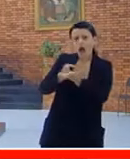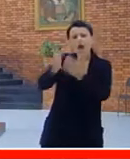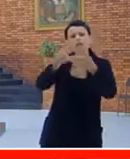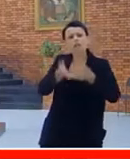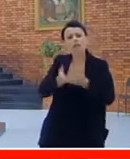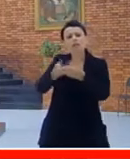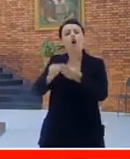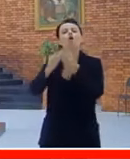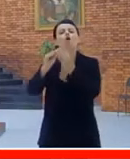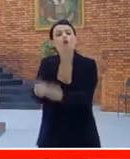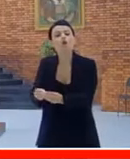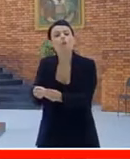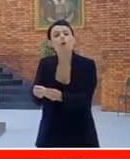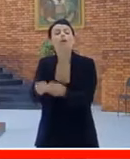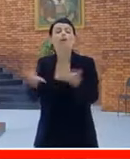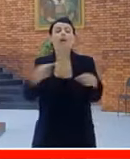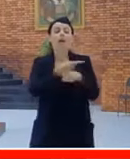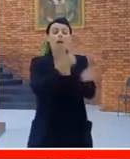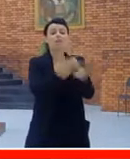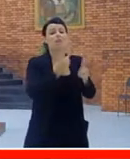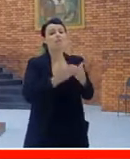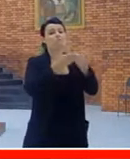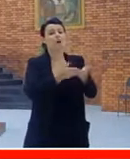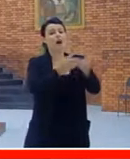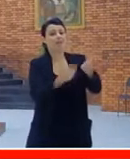salire sulla barca. E allora